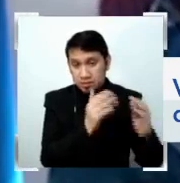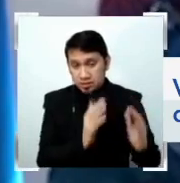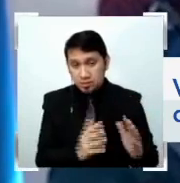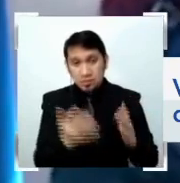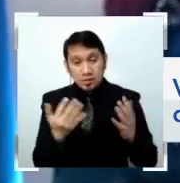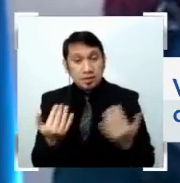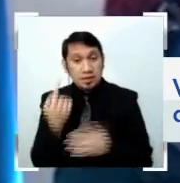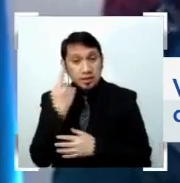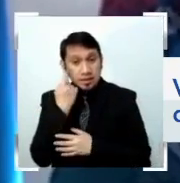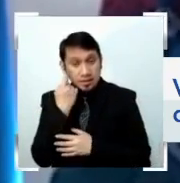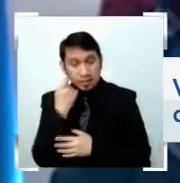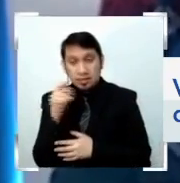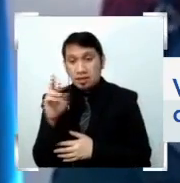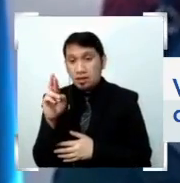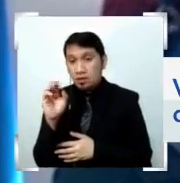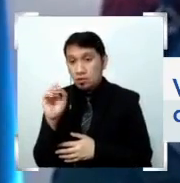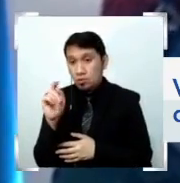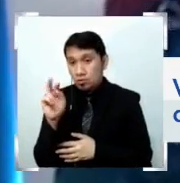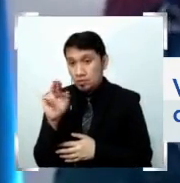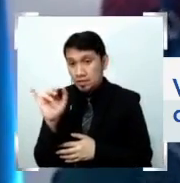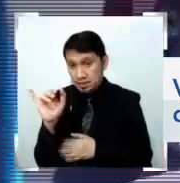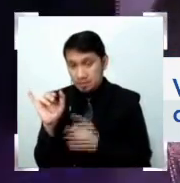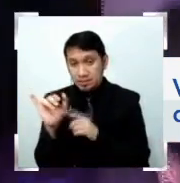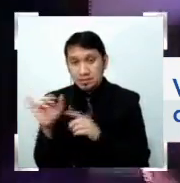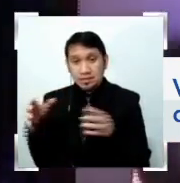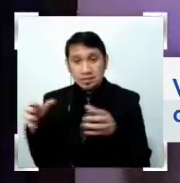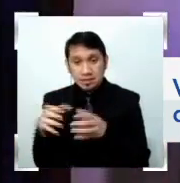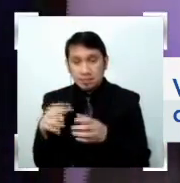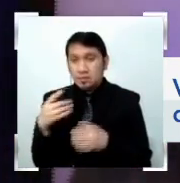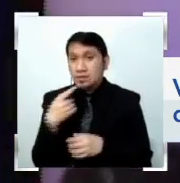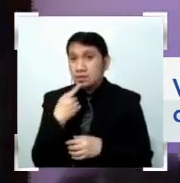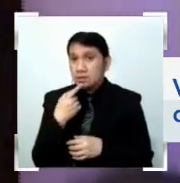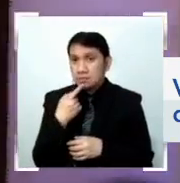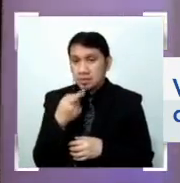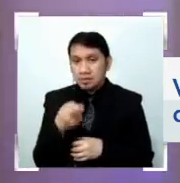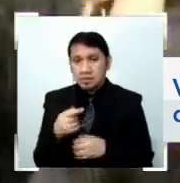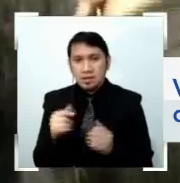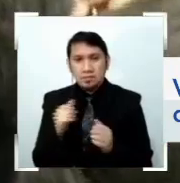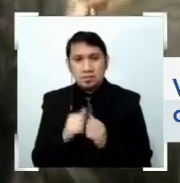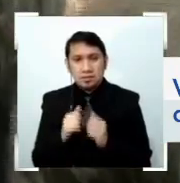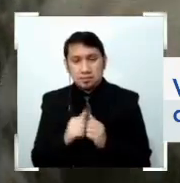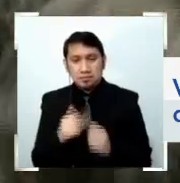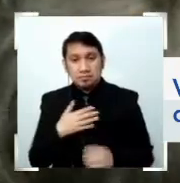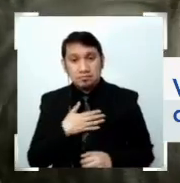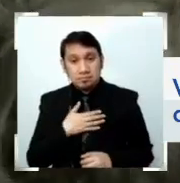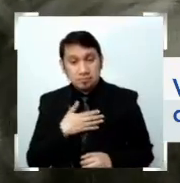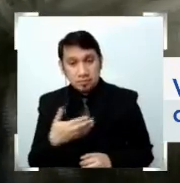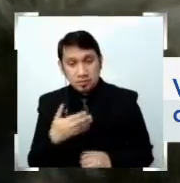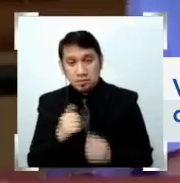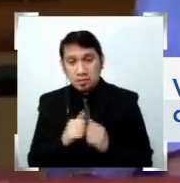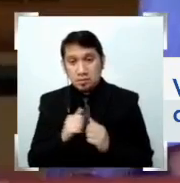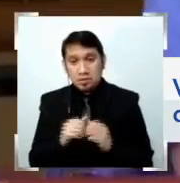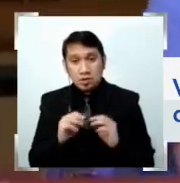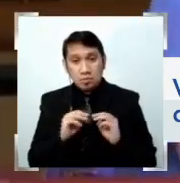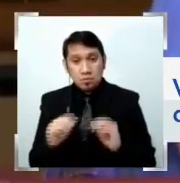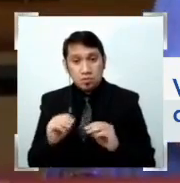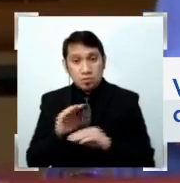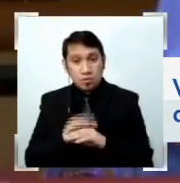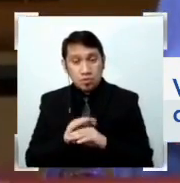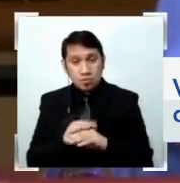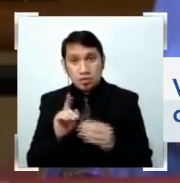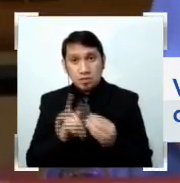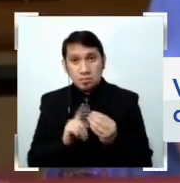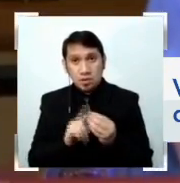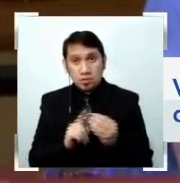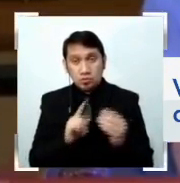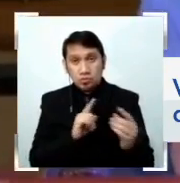of Manila, sinabi ni Robredo na ang pagtakbo niya ang signal ng kanyang pag-move on sa isinulong na unity talks.